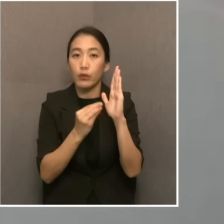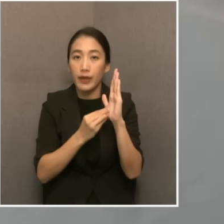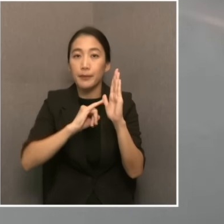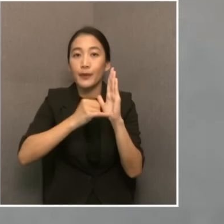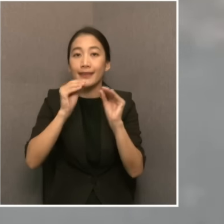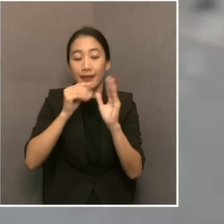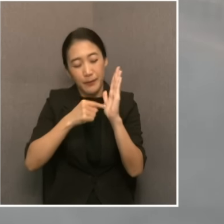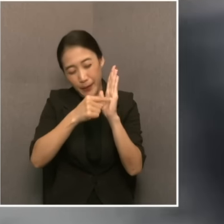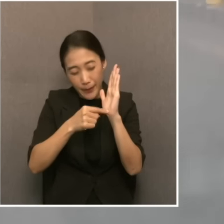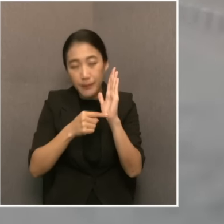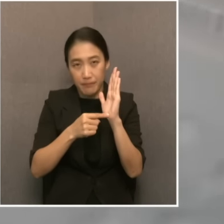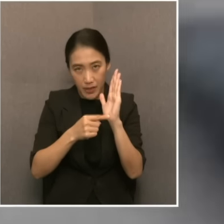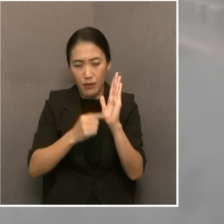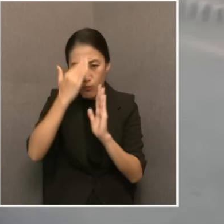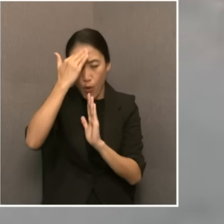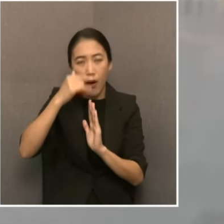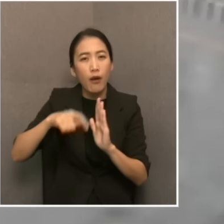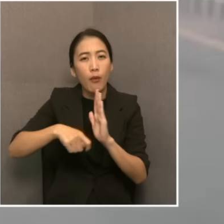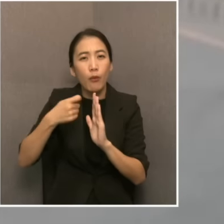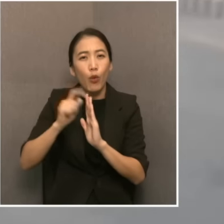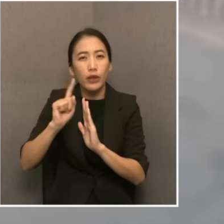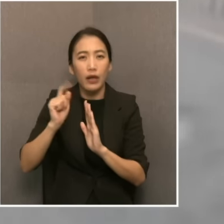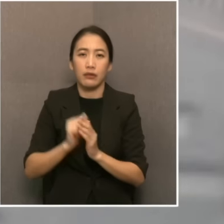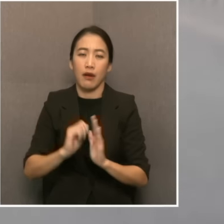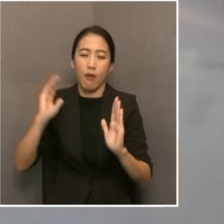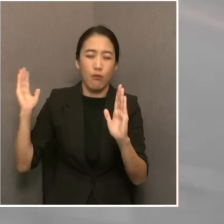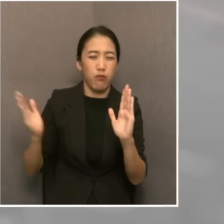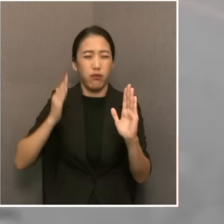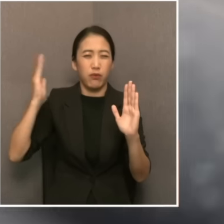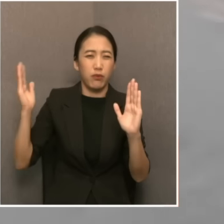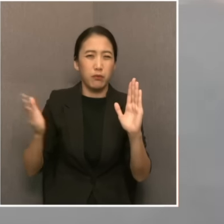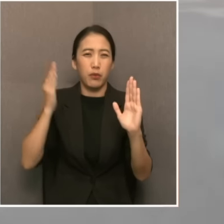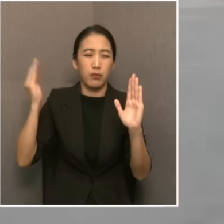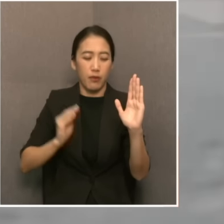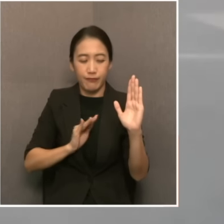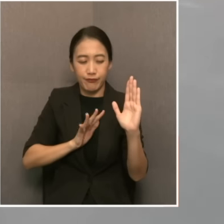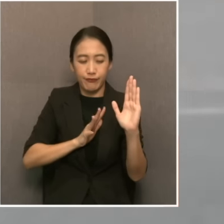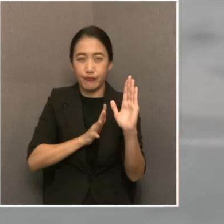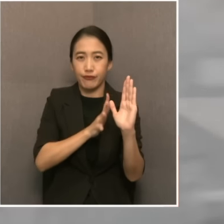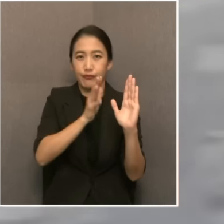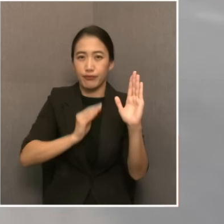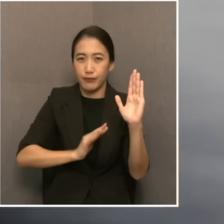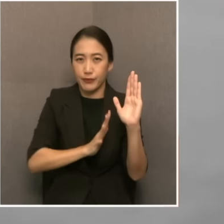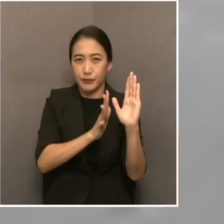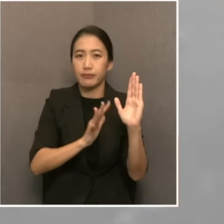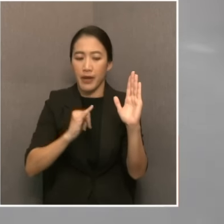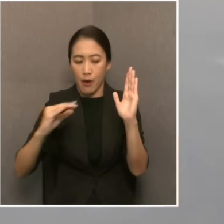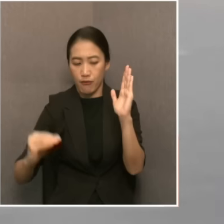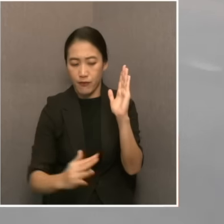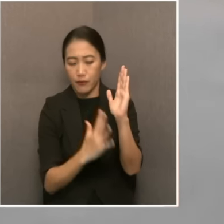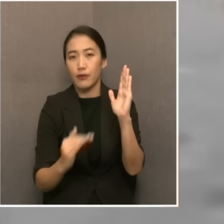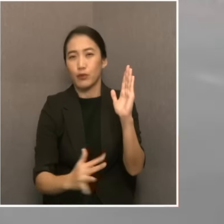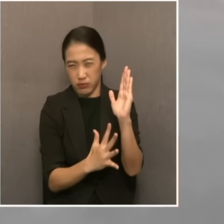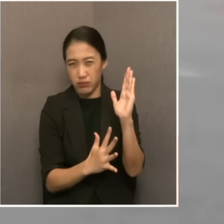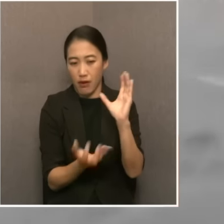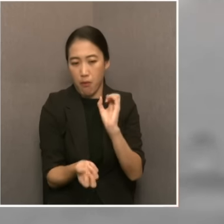ปัจจัยสำคัญมาจากมรสุมตะวันตกเฉียงใต้ยังคงพัดปกคลุมทะเลอันดามันประเทศไทยและอ่าวไทยประกอบกับ